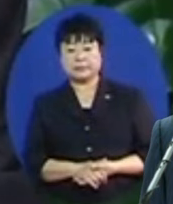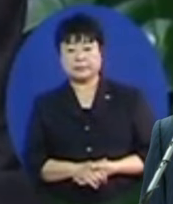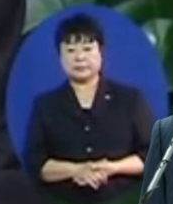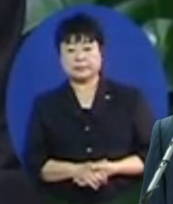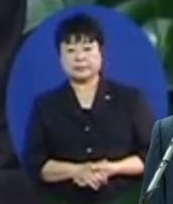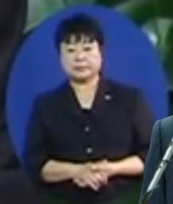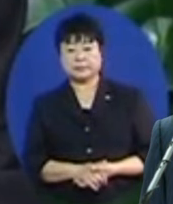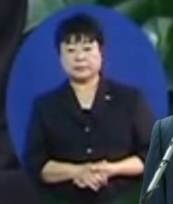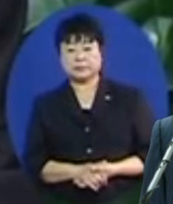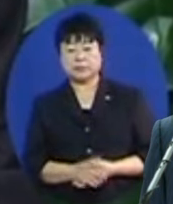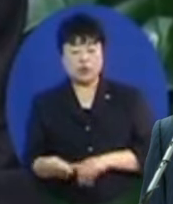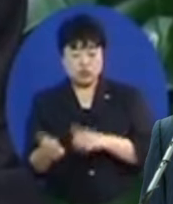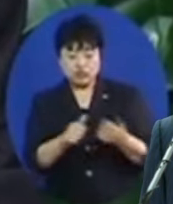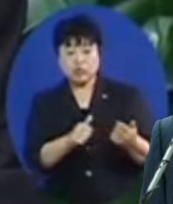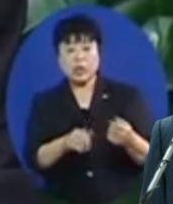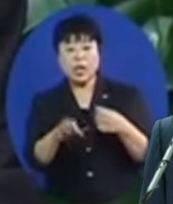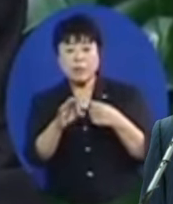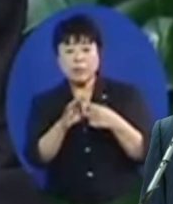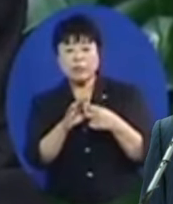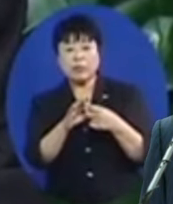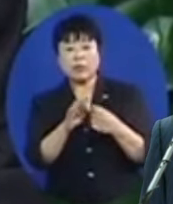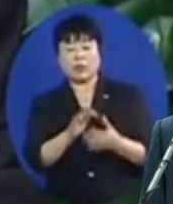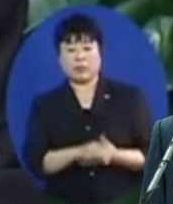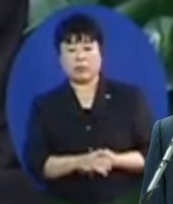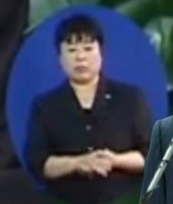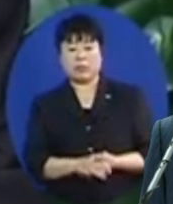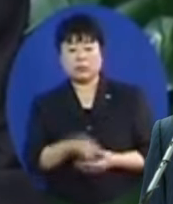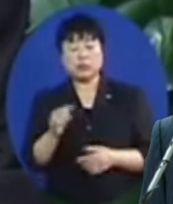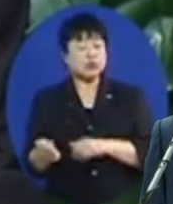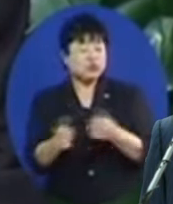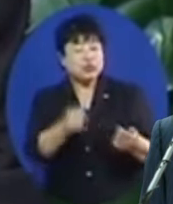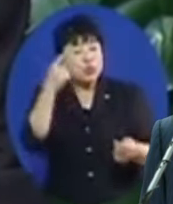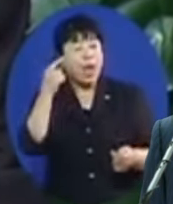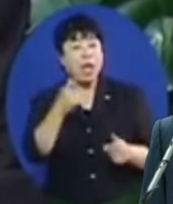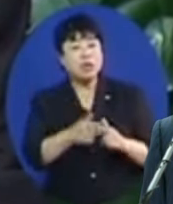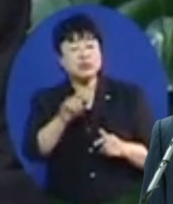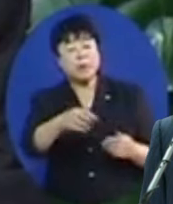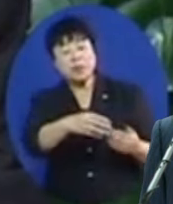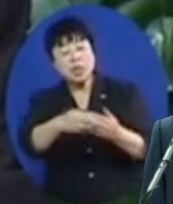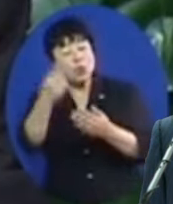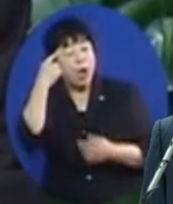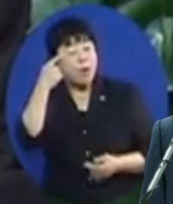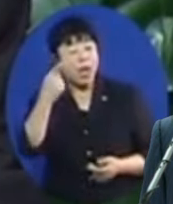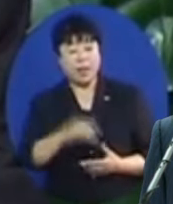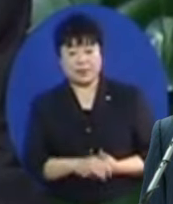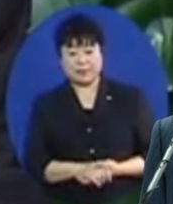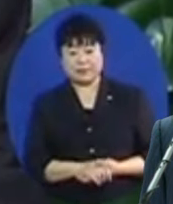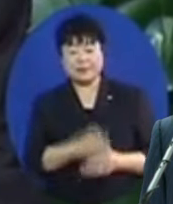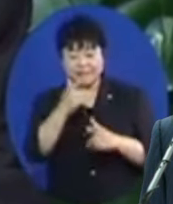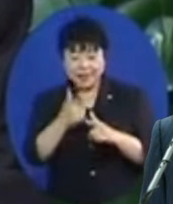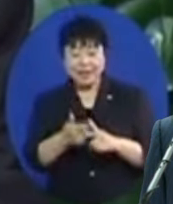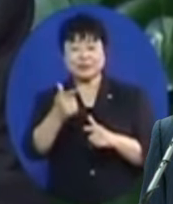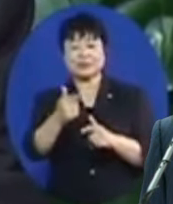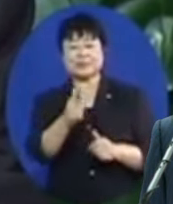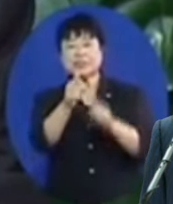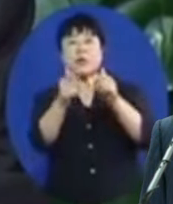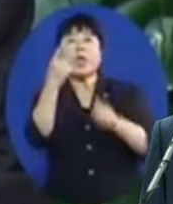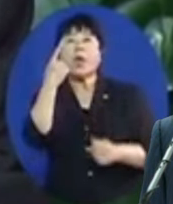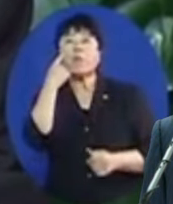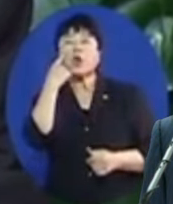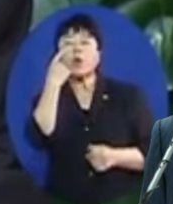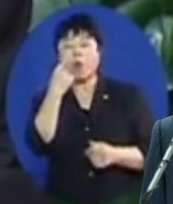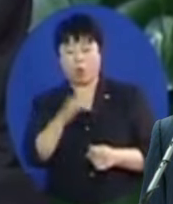아, 쳐 죽이려면 간음하다가 현장에 잡힌 그 자리에서 쳐 죽이지 와 예수께 끌고 왔습니까? 예수님을 시험하려는